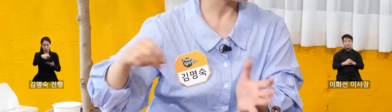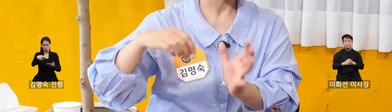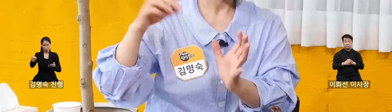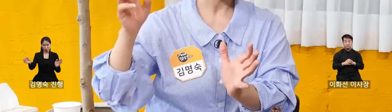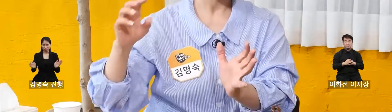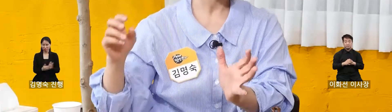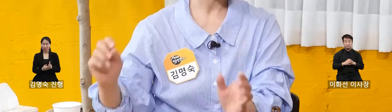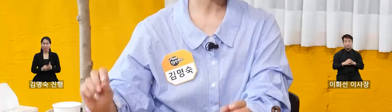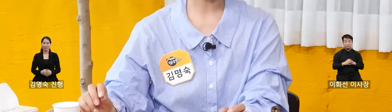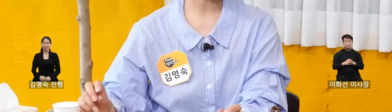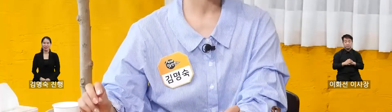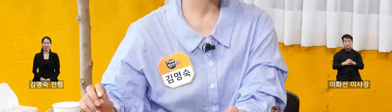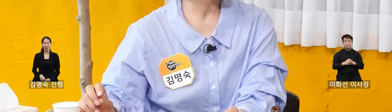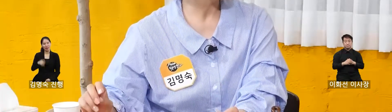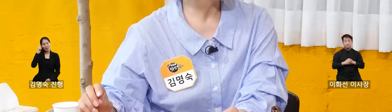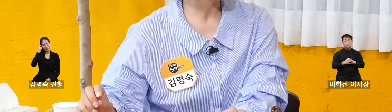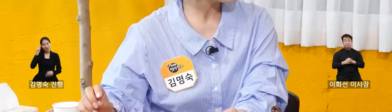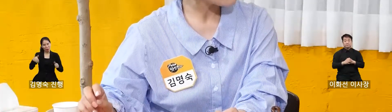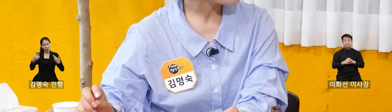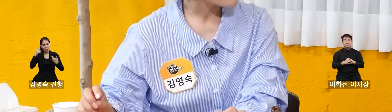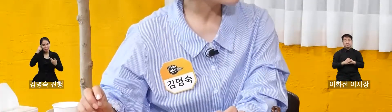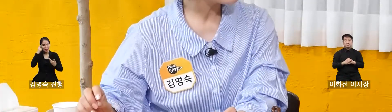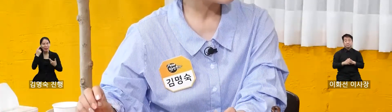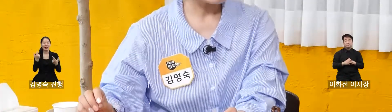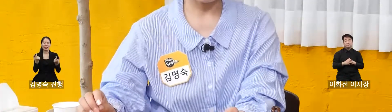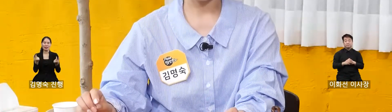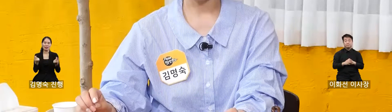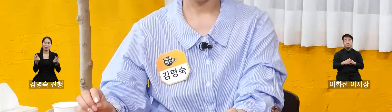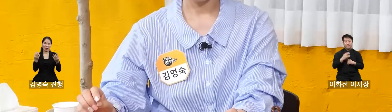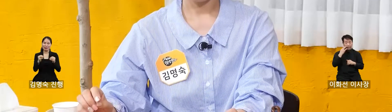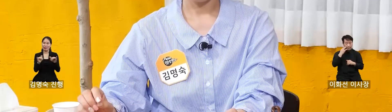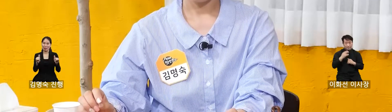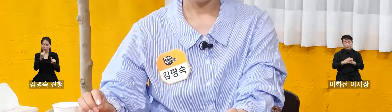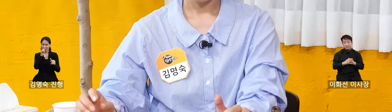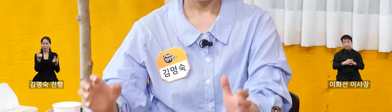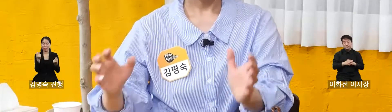되지. 뭐 이렇게 생각하시는 분들도 참 많을 네. 텐데